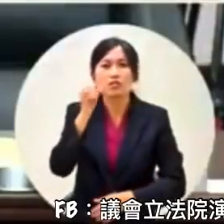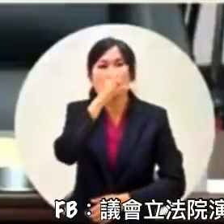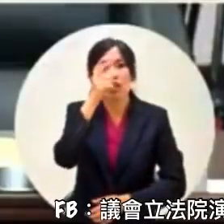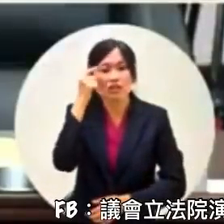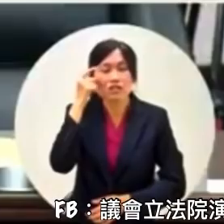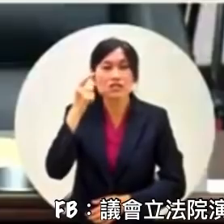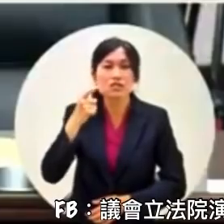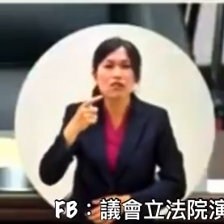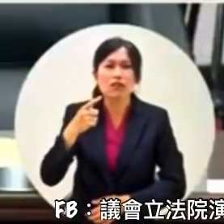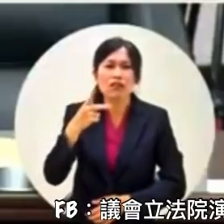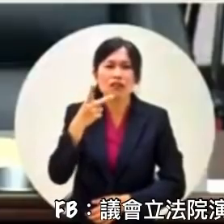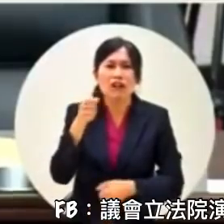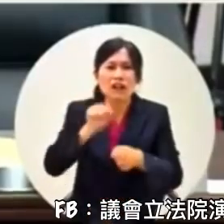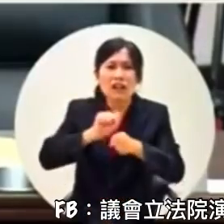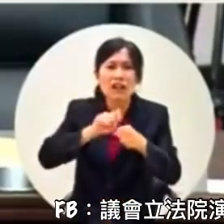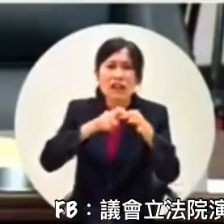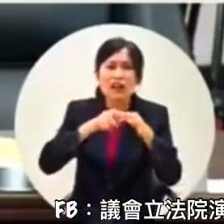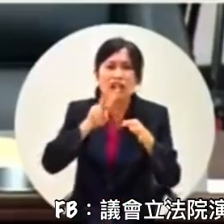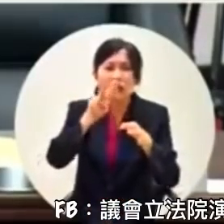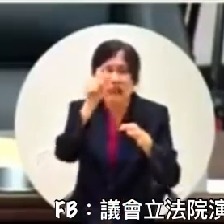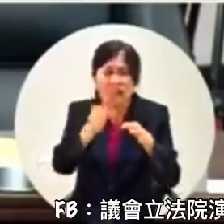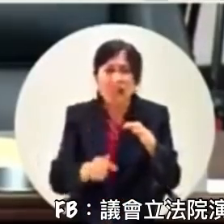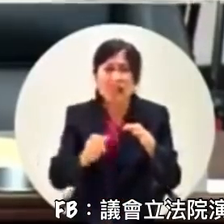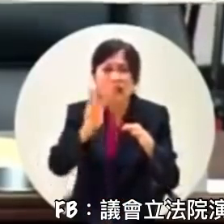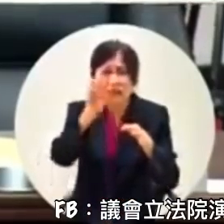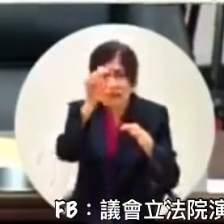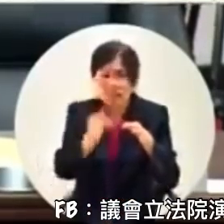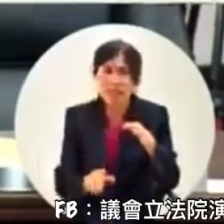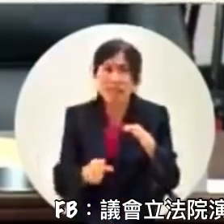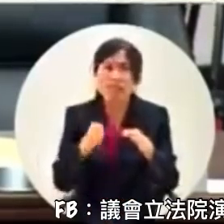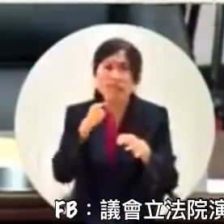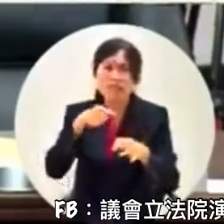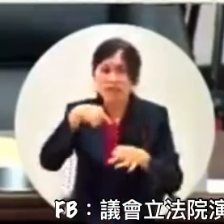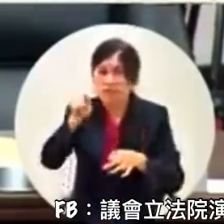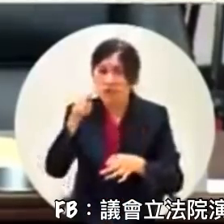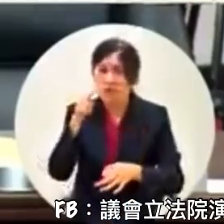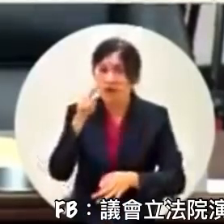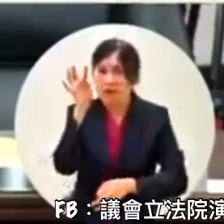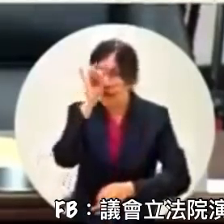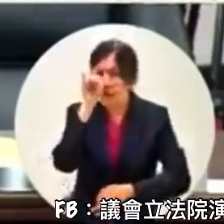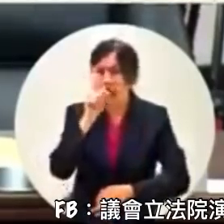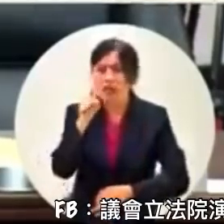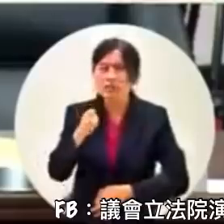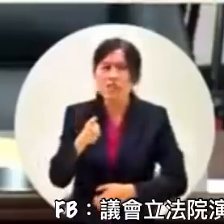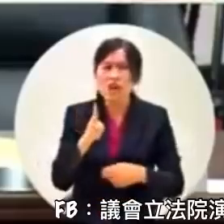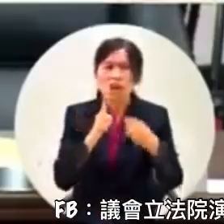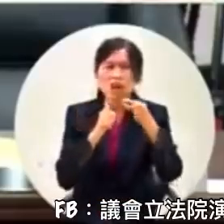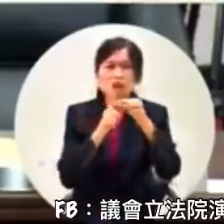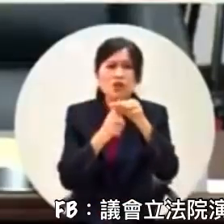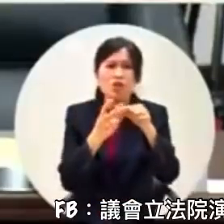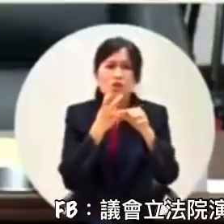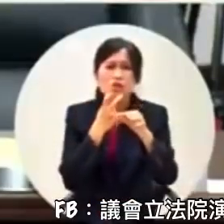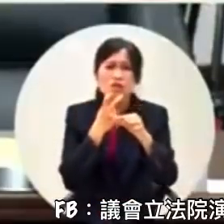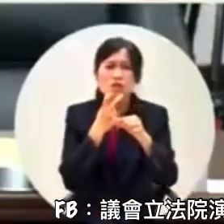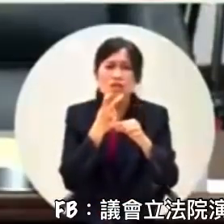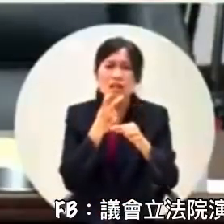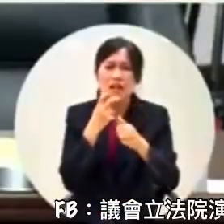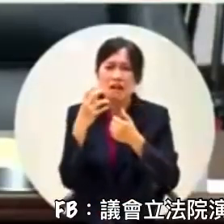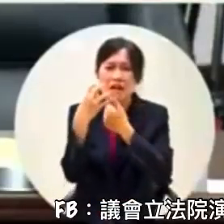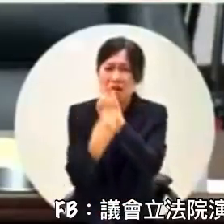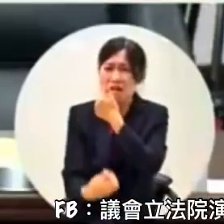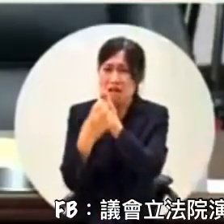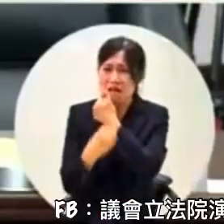还多3亿而已。你再去查一下，这个是中央哦，双重剥削我们地方哦，你个变我谁的菠萝